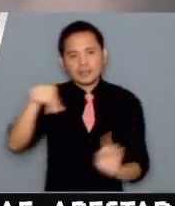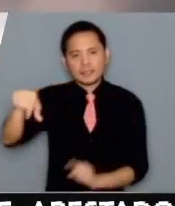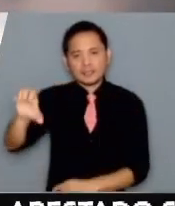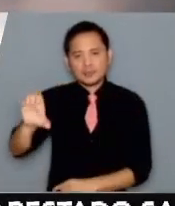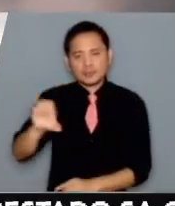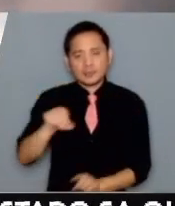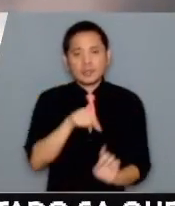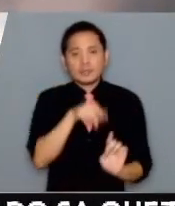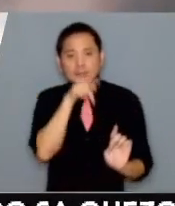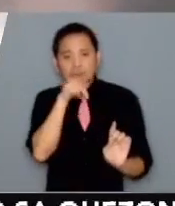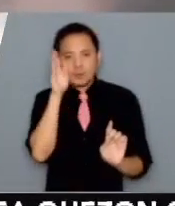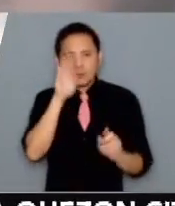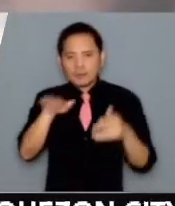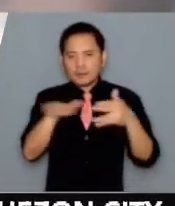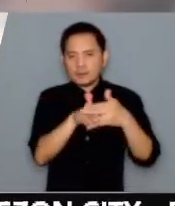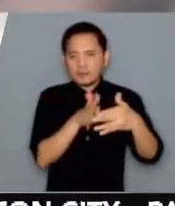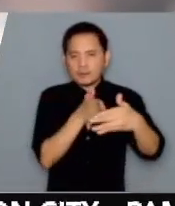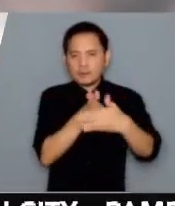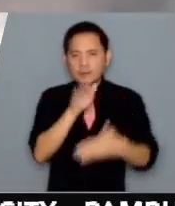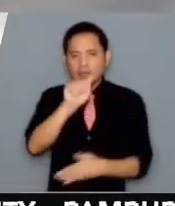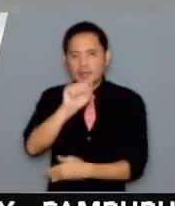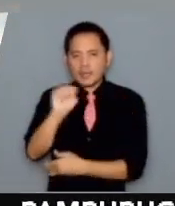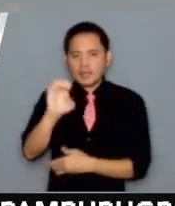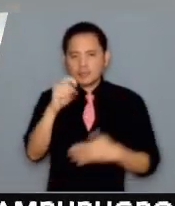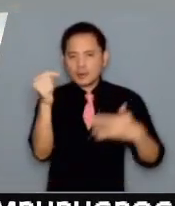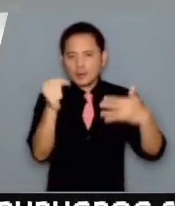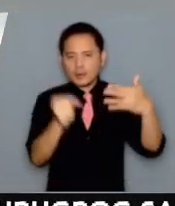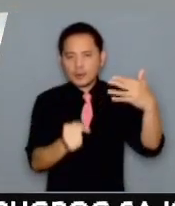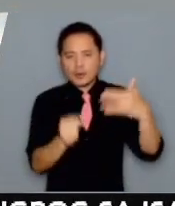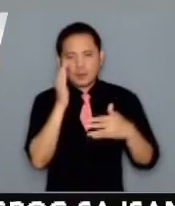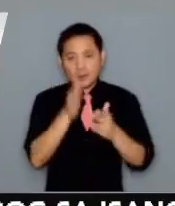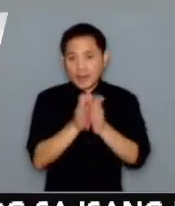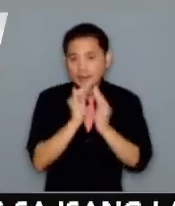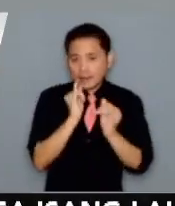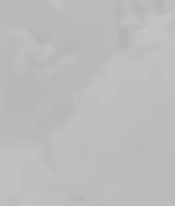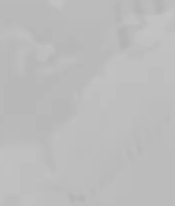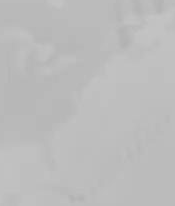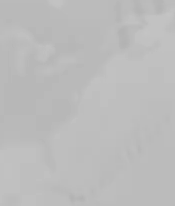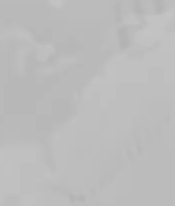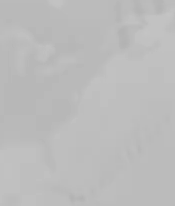ang suspect sa patong-patong na reklamo. Sinusubukan pa siyang kunan ng pahayag.